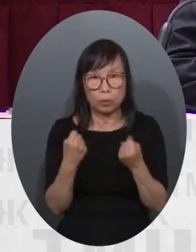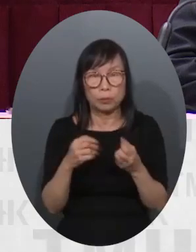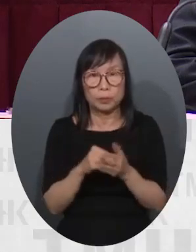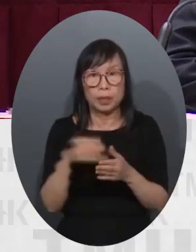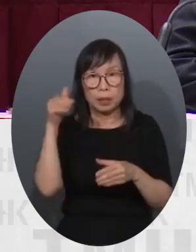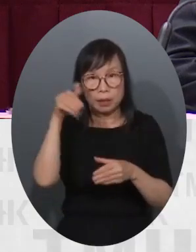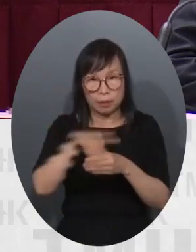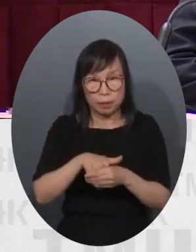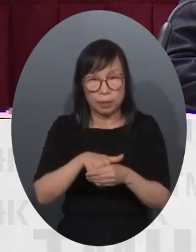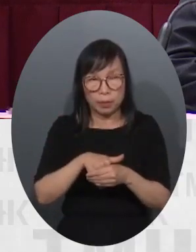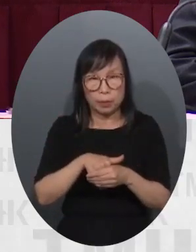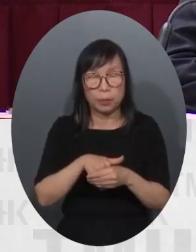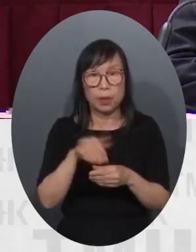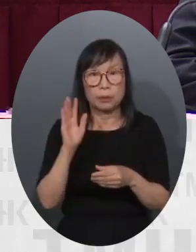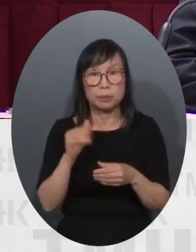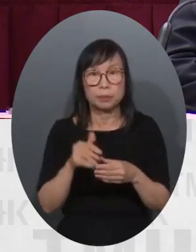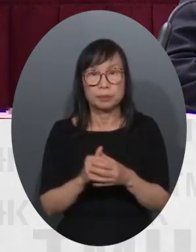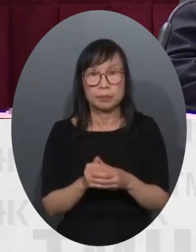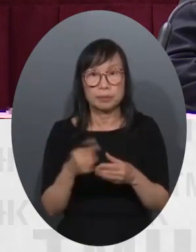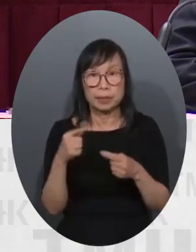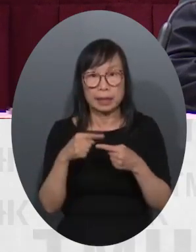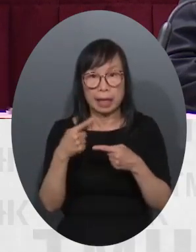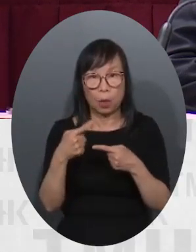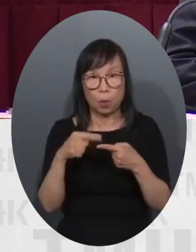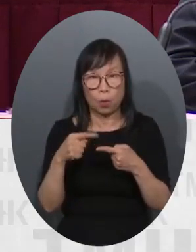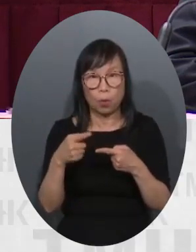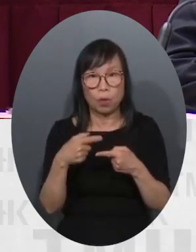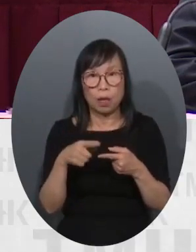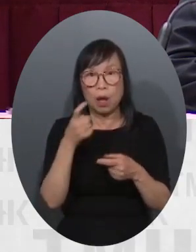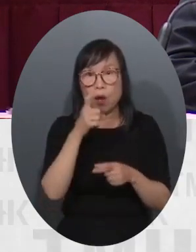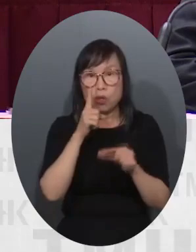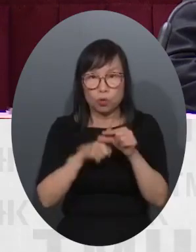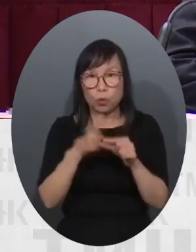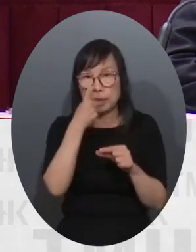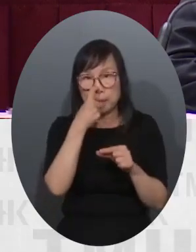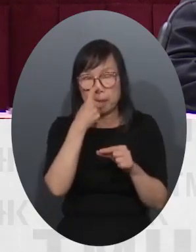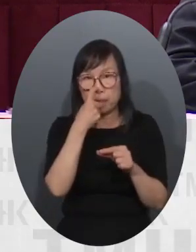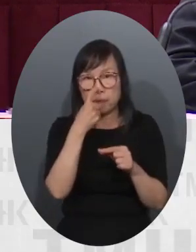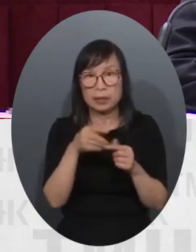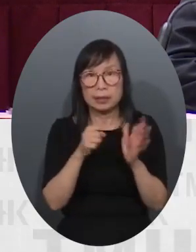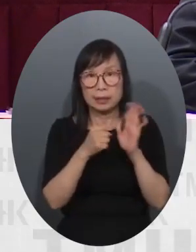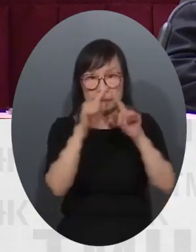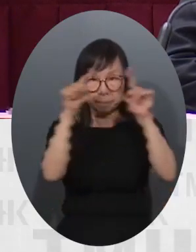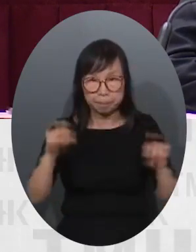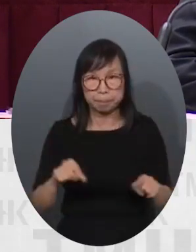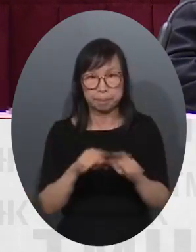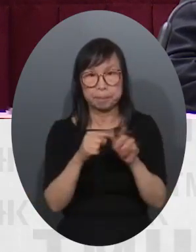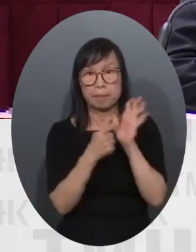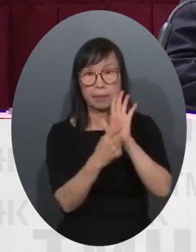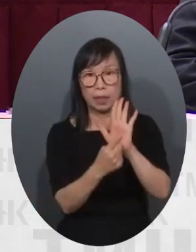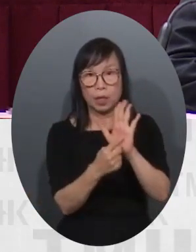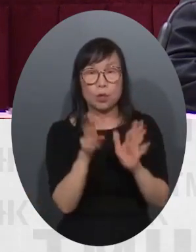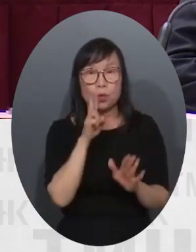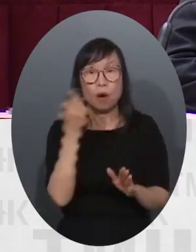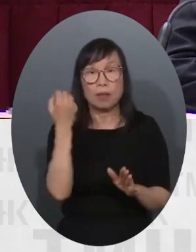行投票。第一號決議案中英文全文已經顯示喺屏幕上。如果